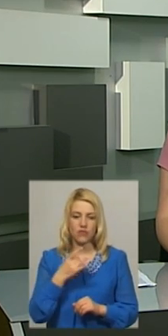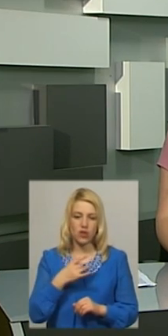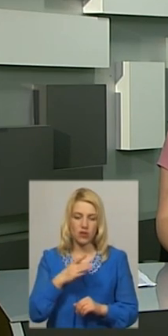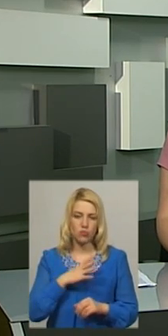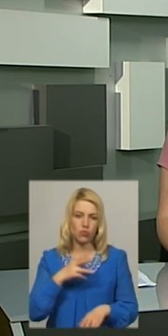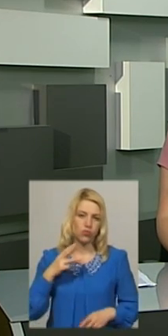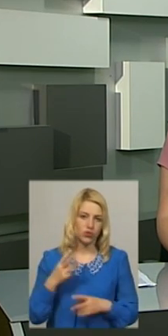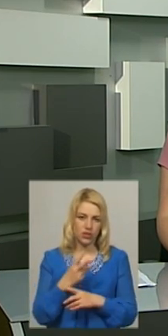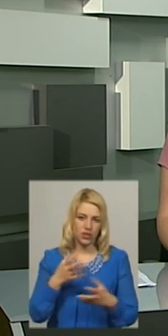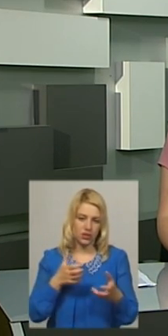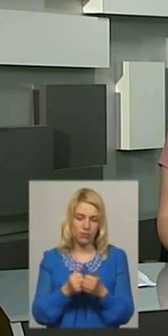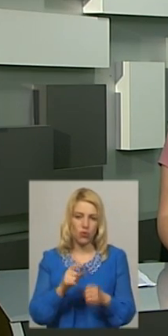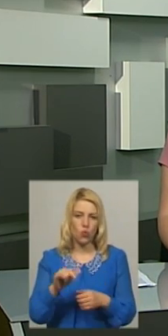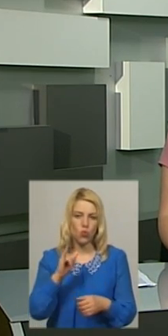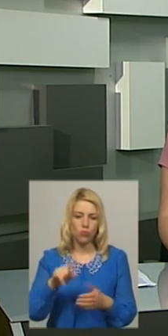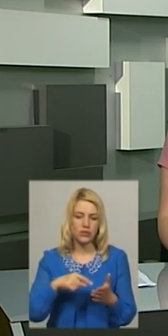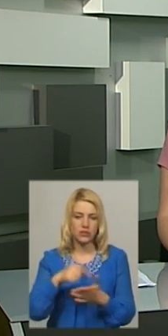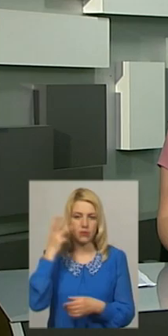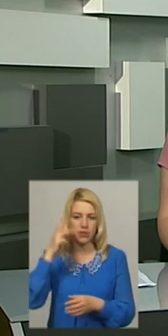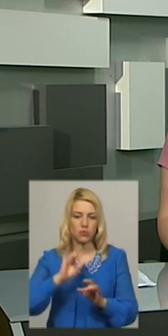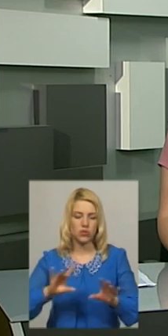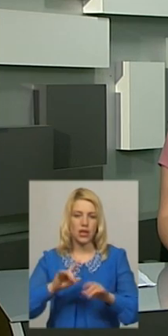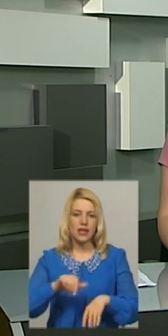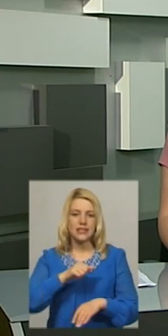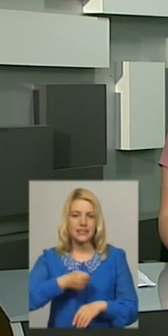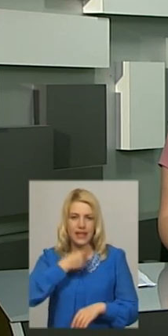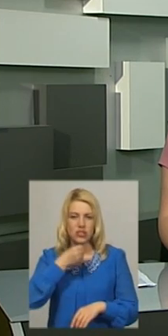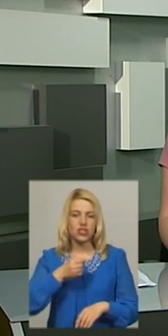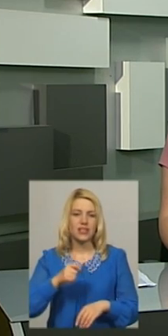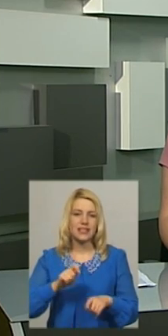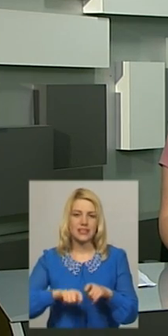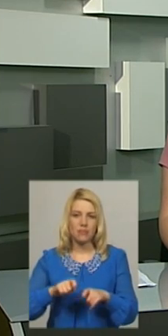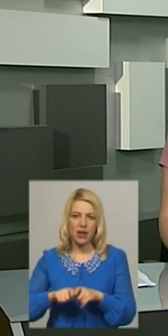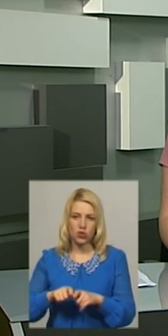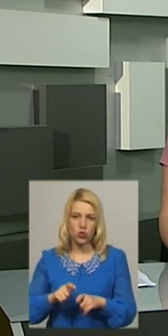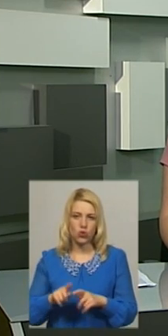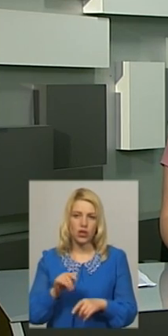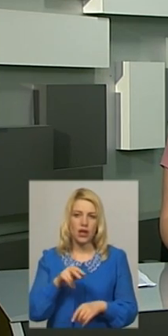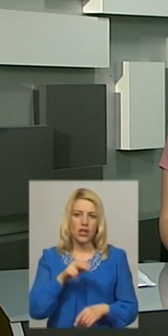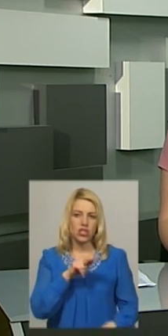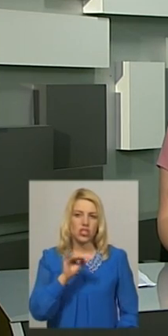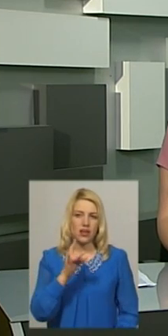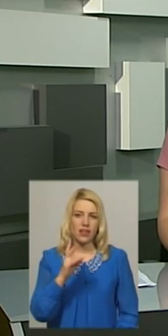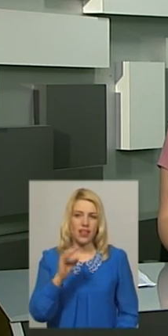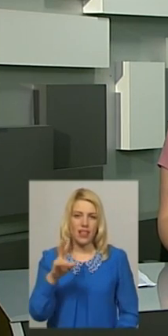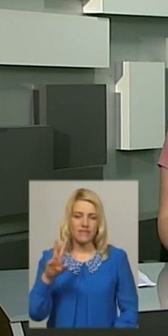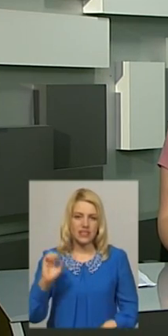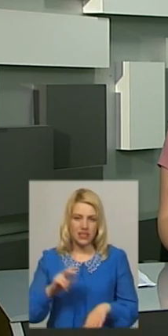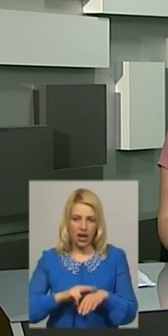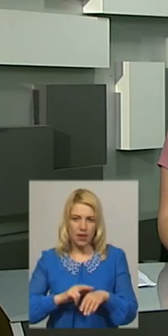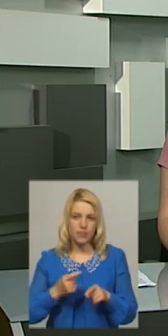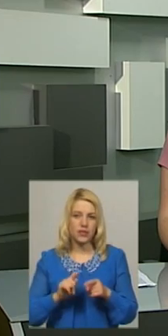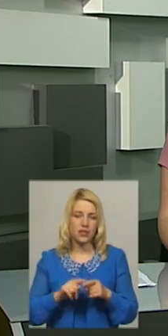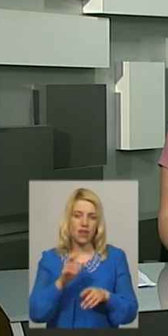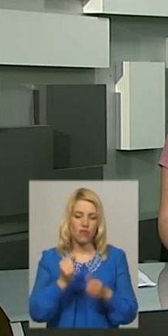потрійне ДТП у Хмельницькому. Про це розповіла старший інспектор прес-служби управління патрульної поліції в області Людмила Чернилевська. За її словами, на